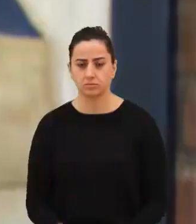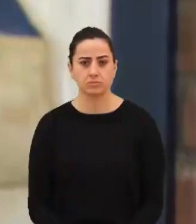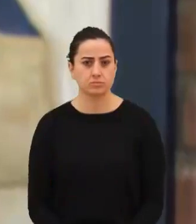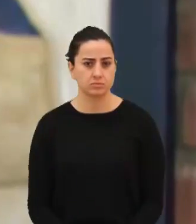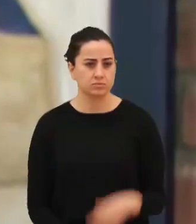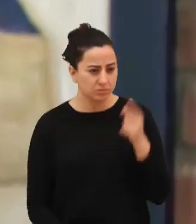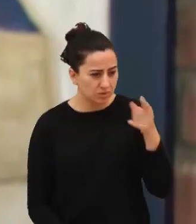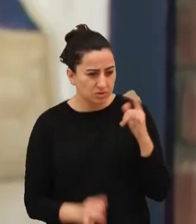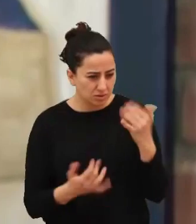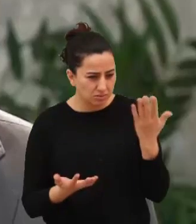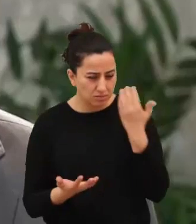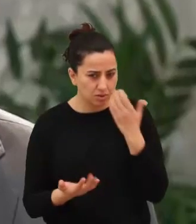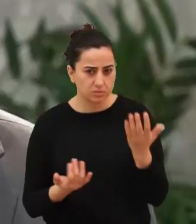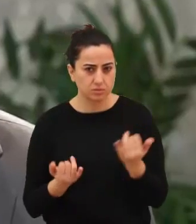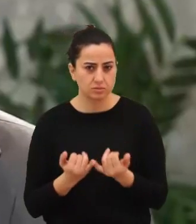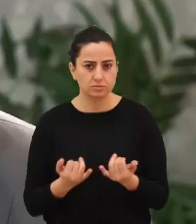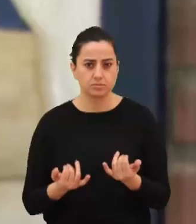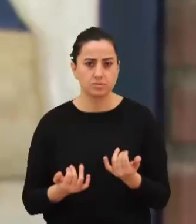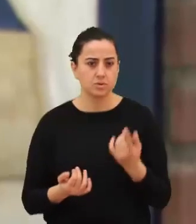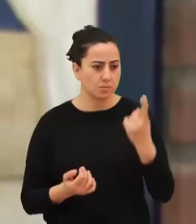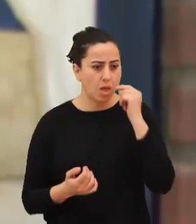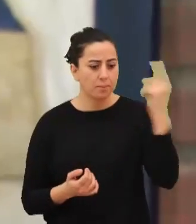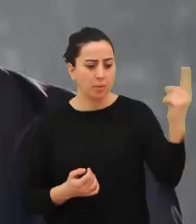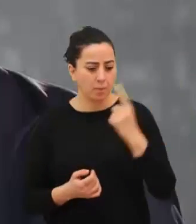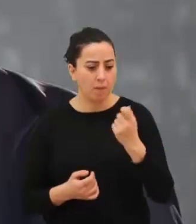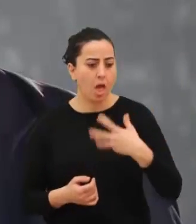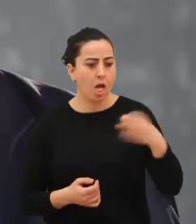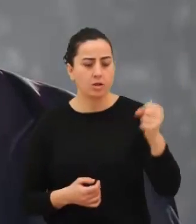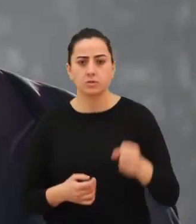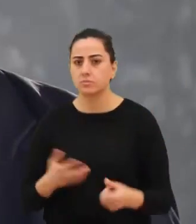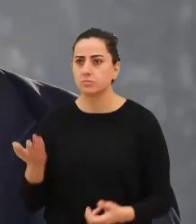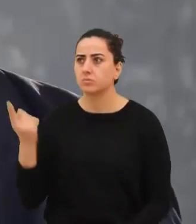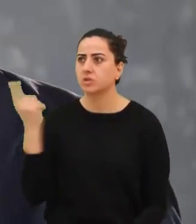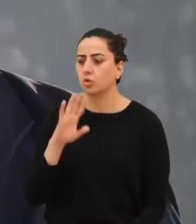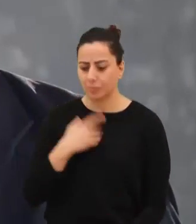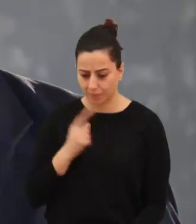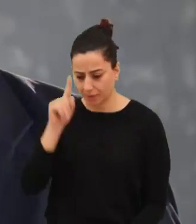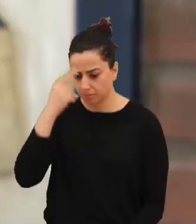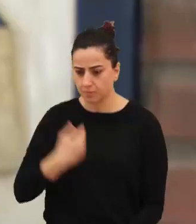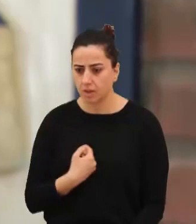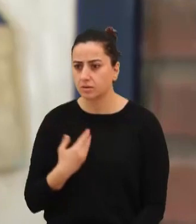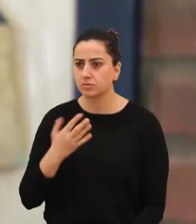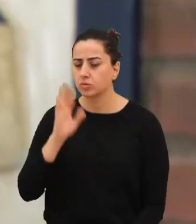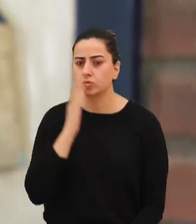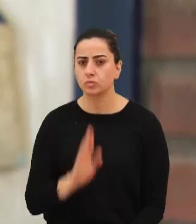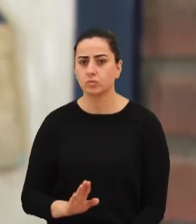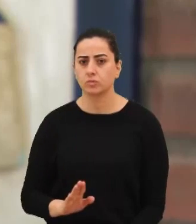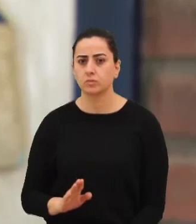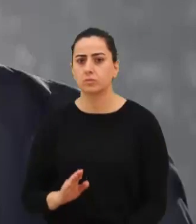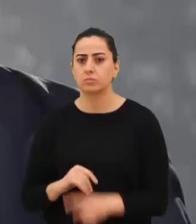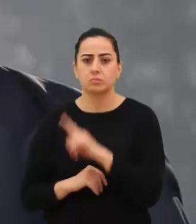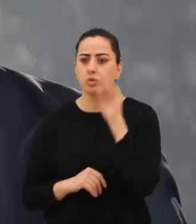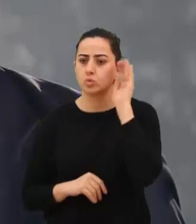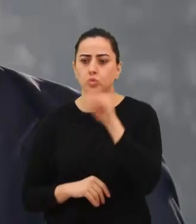Sen bizimle dalga mı geçiyorsun kardeşim? Sizden biri geldi, parayı aldı. Parayı almaya gelecek tek kişi bendim. Biri sizi